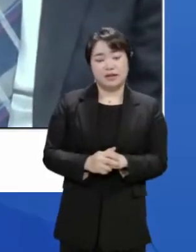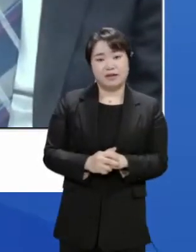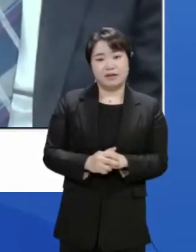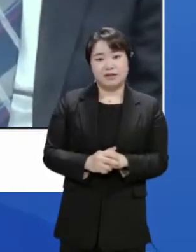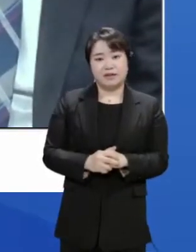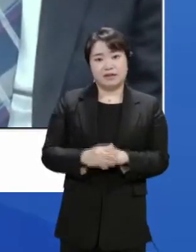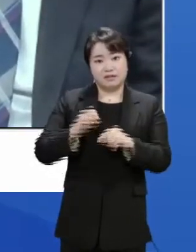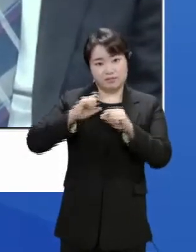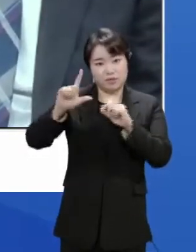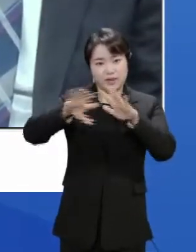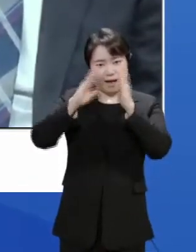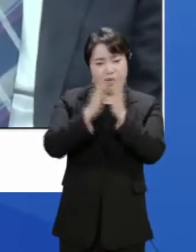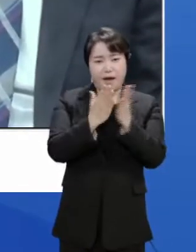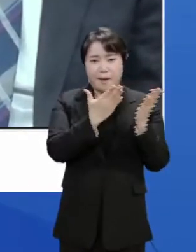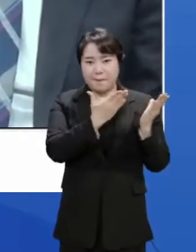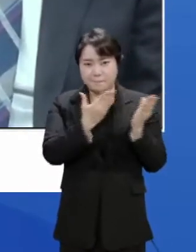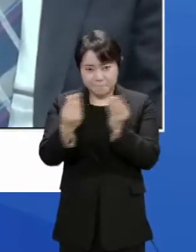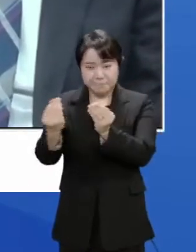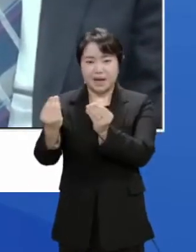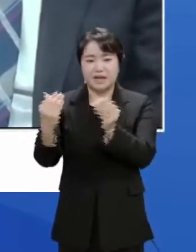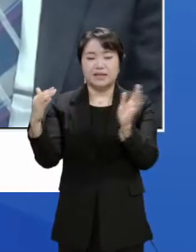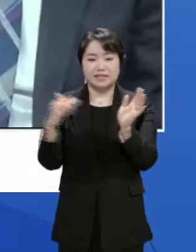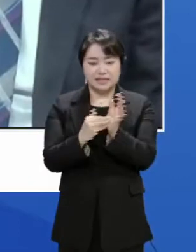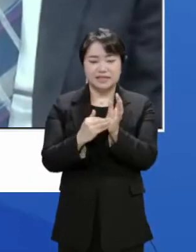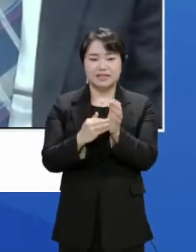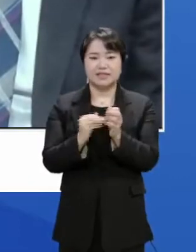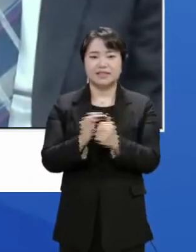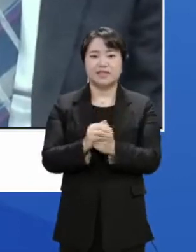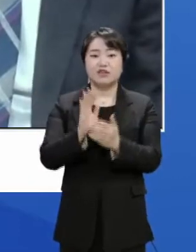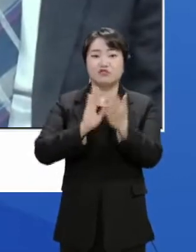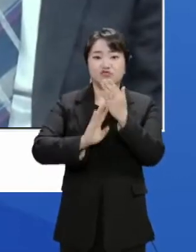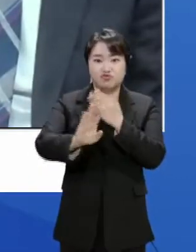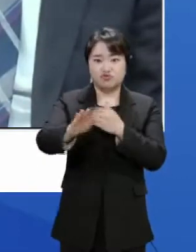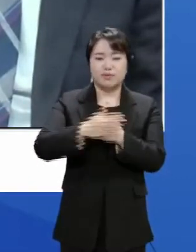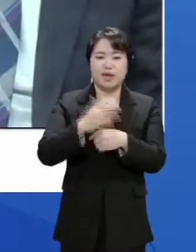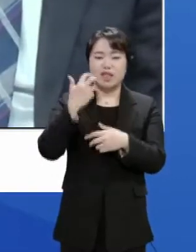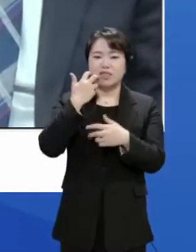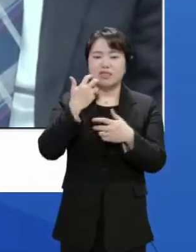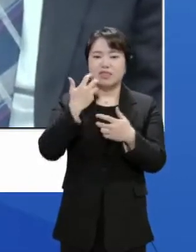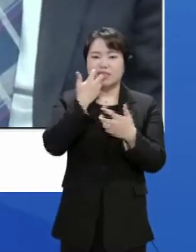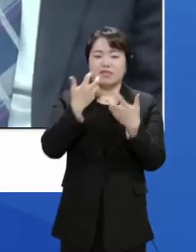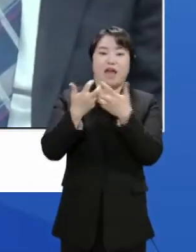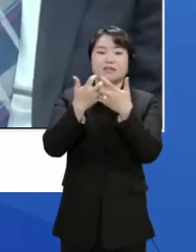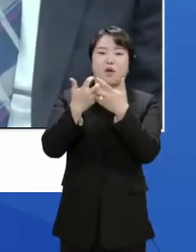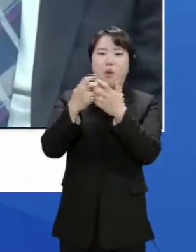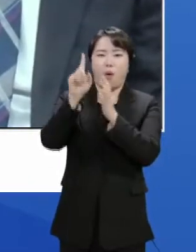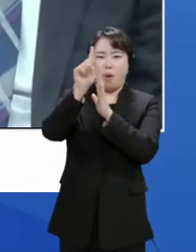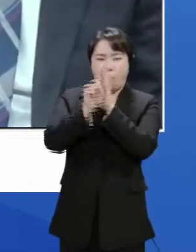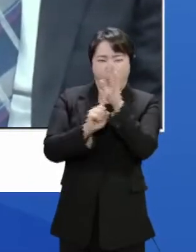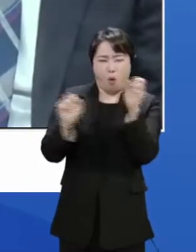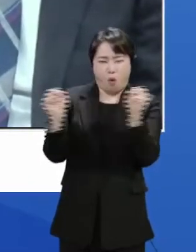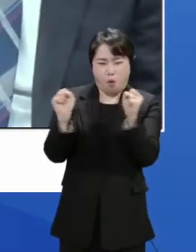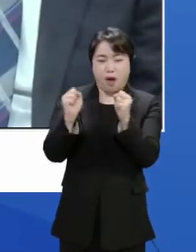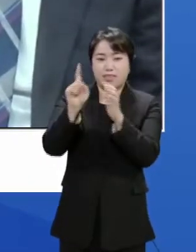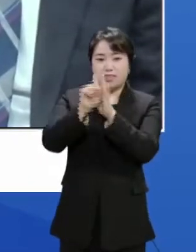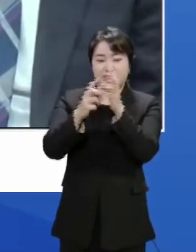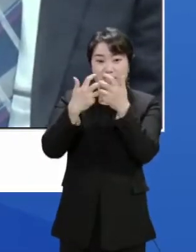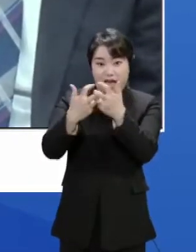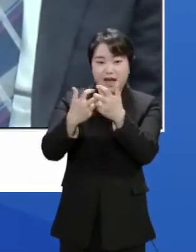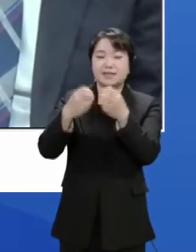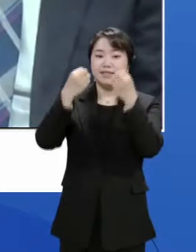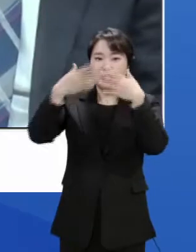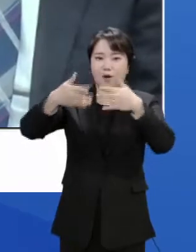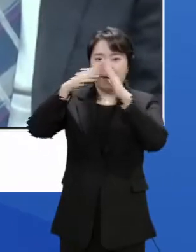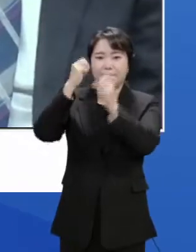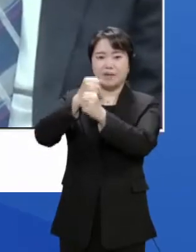체육관 세팅은 거의 다 끝났고요. 그다음에 그 초저온 냉동고도 며칠 전에 이미 들여와서 설치를